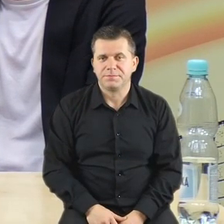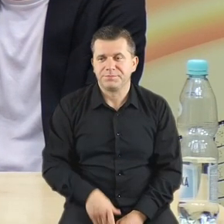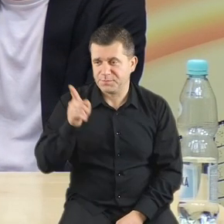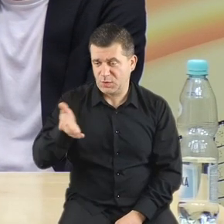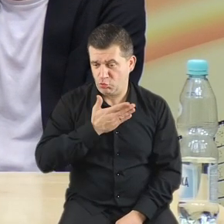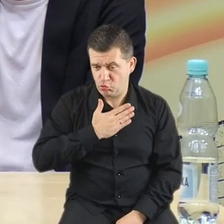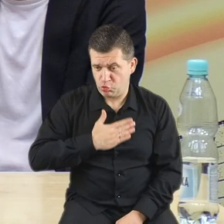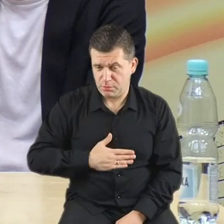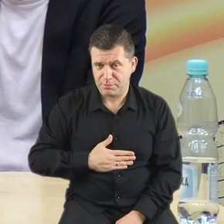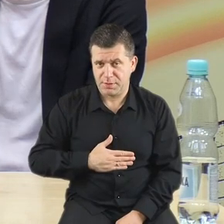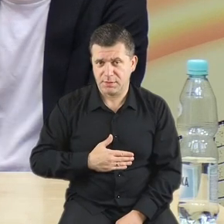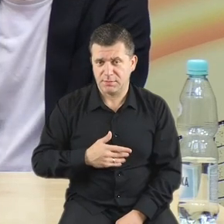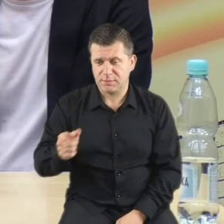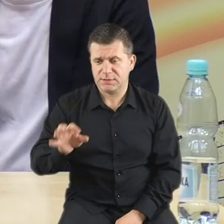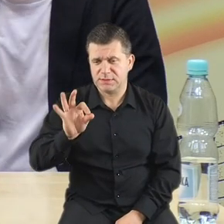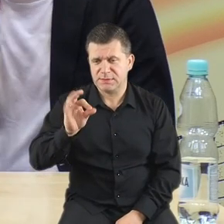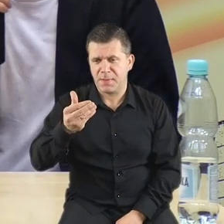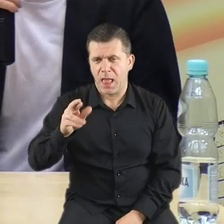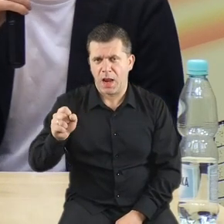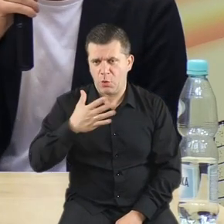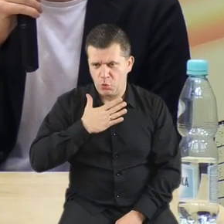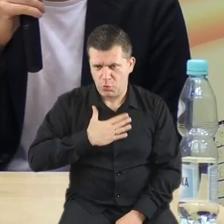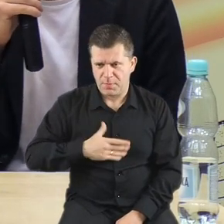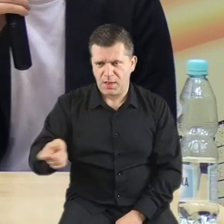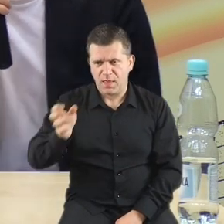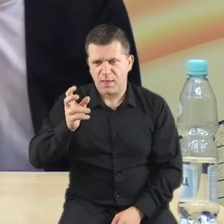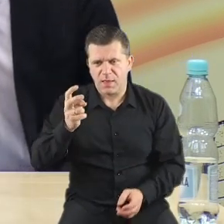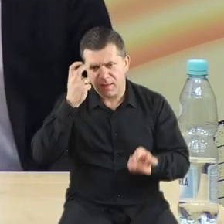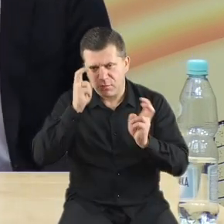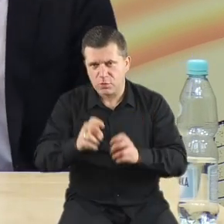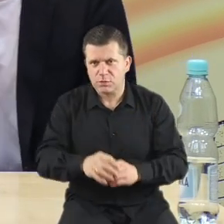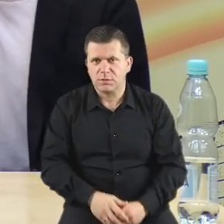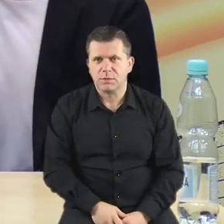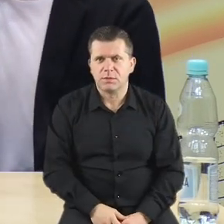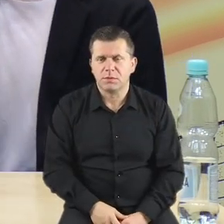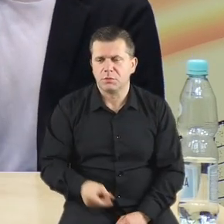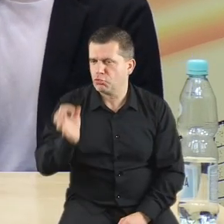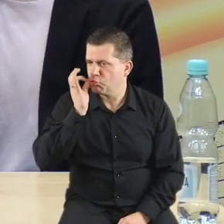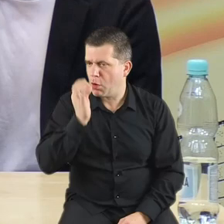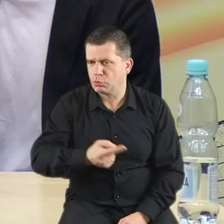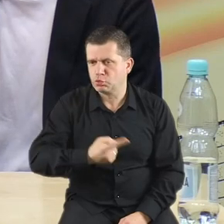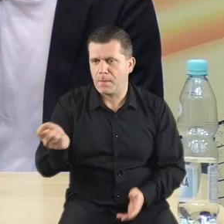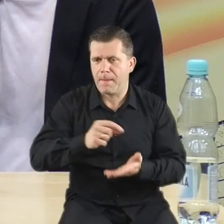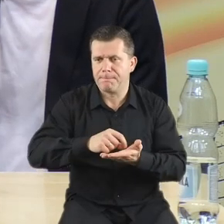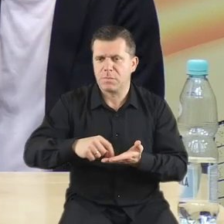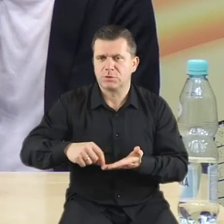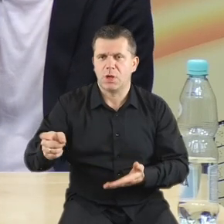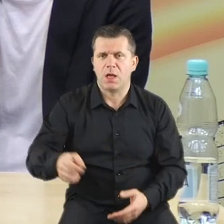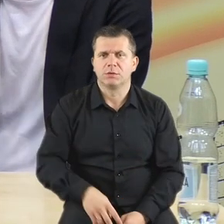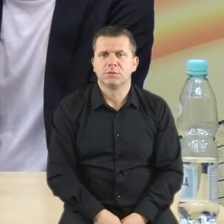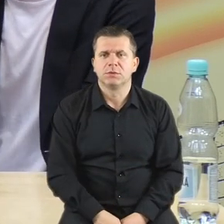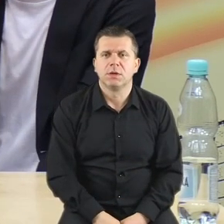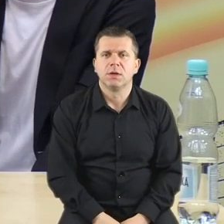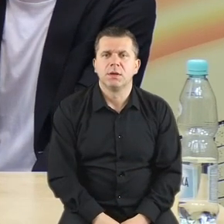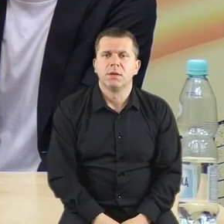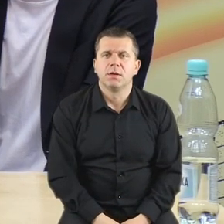Singera? Czy pan się kiedyś wczytywał w jego twórczość? Bardzo, czy... wydaje mi się, że to jest genialny pisarz. Absolutnie.